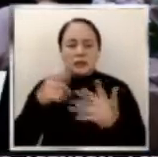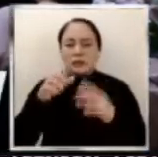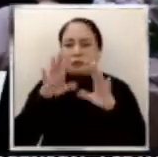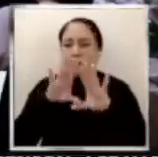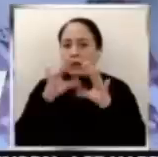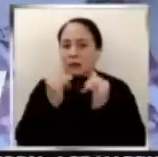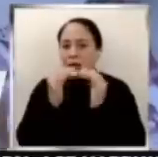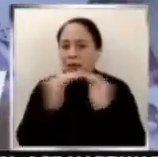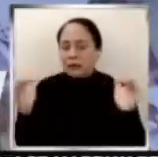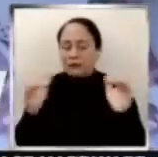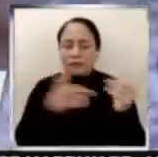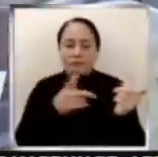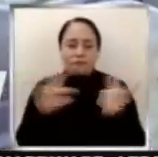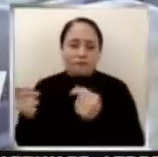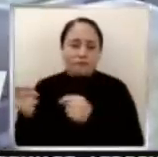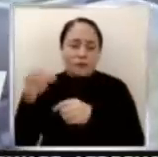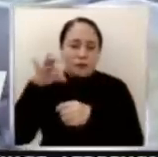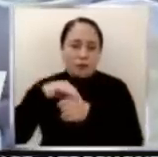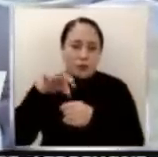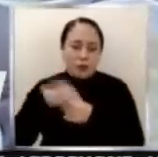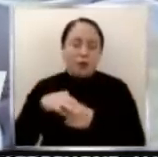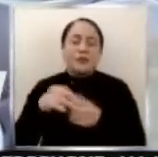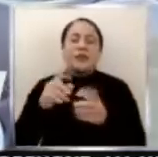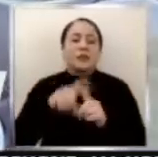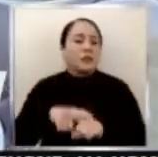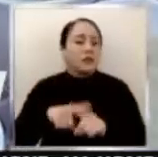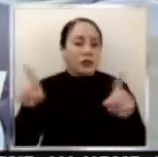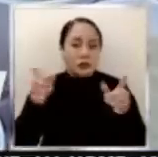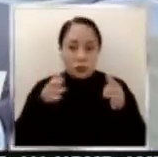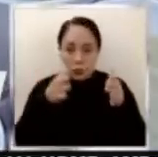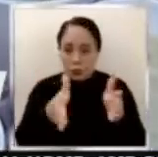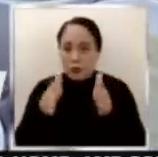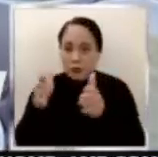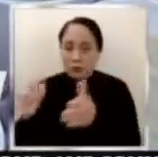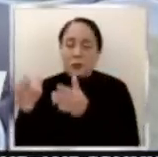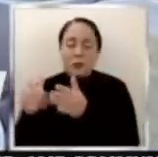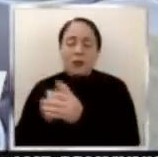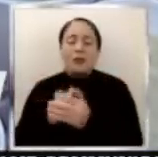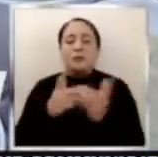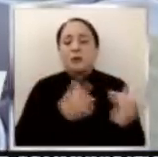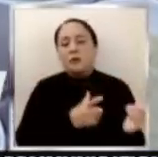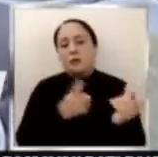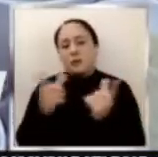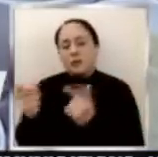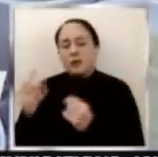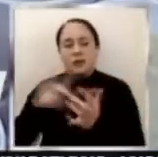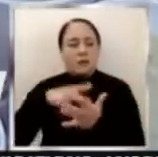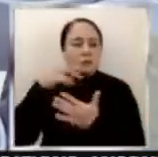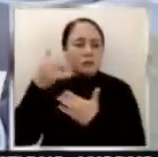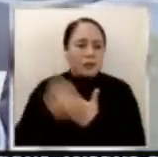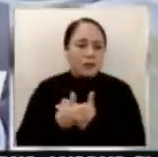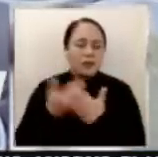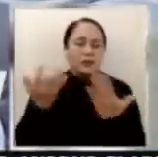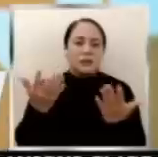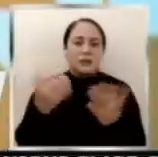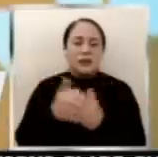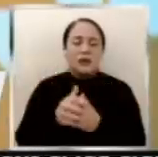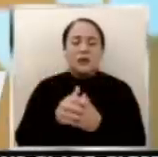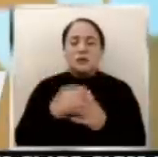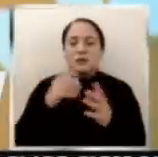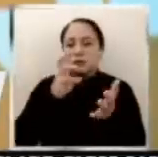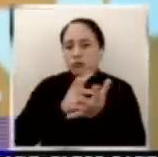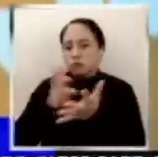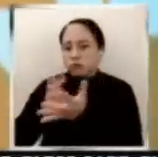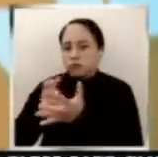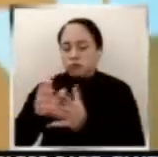ng programa. Magkakaiba raw ang paraan na gagawin para sa implementasyon ng proyekto sa iba't ibang munisipalidad sa buong bansa. Meron